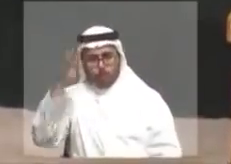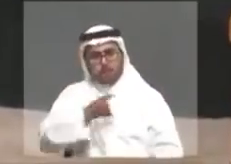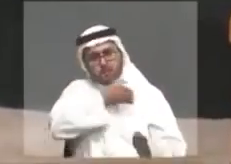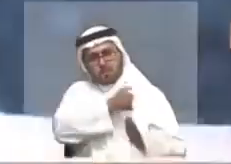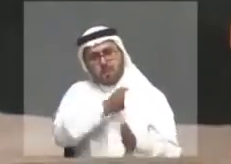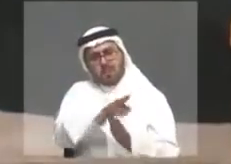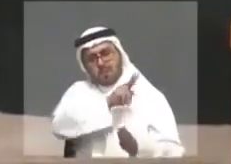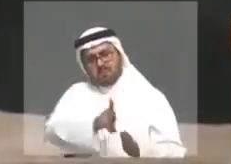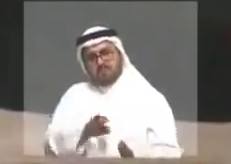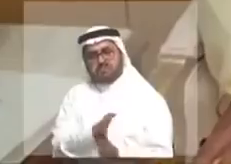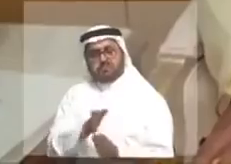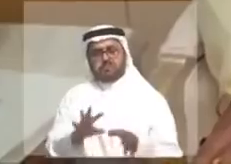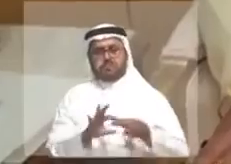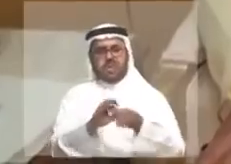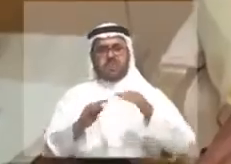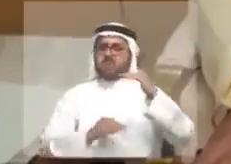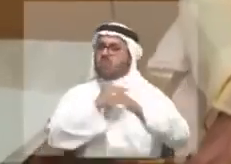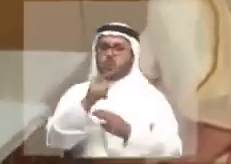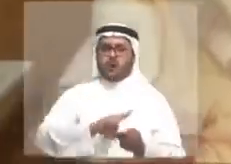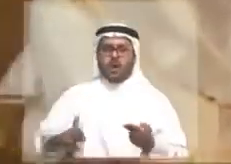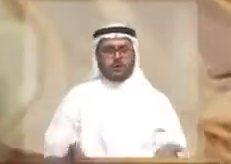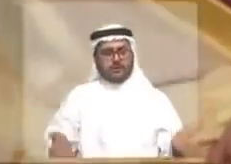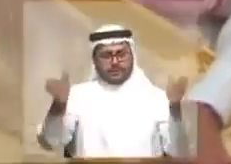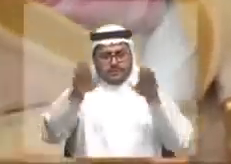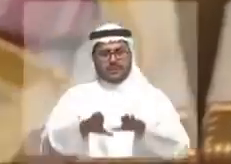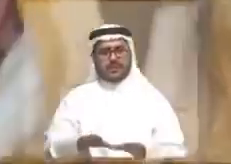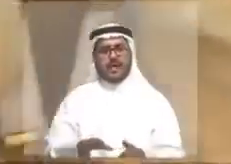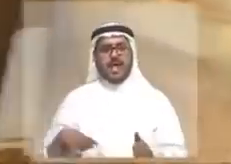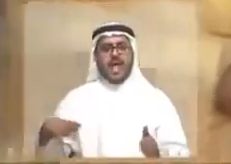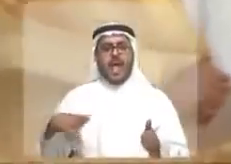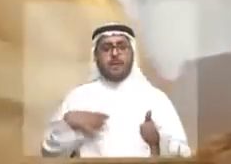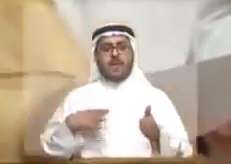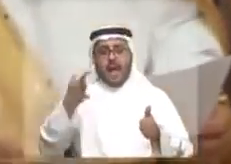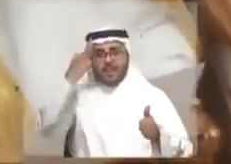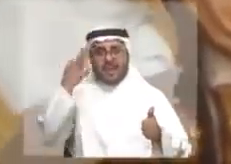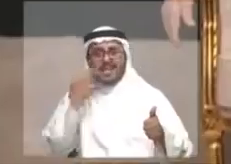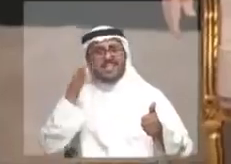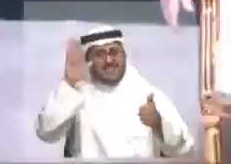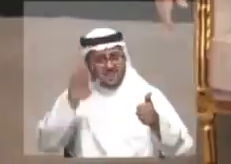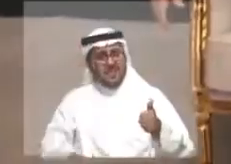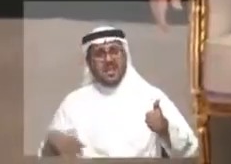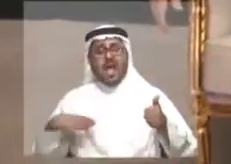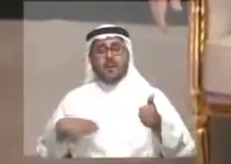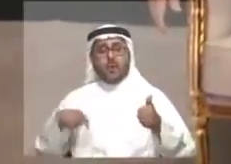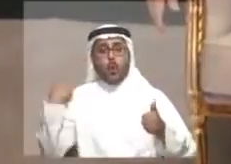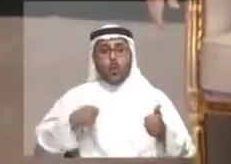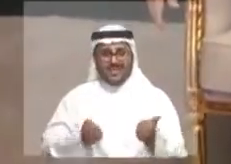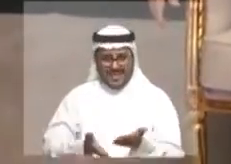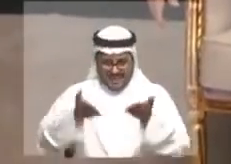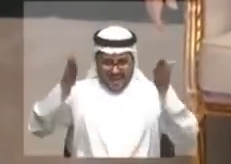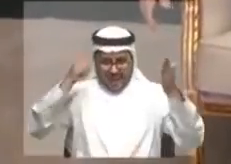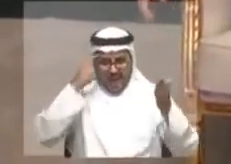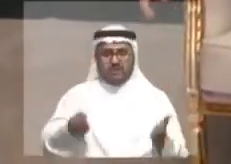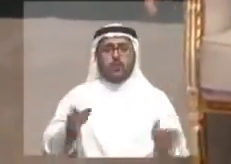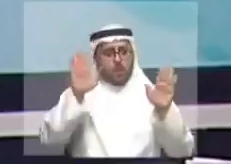وسبل تطويرها. حضر اللقاء صاحب السمو الملكي الأمير عبد العزيز بن سعود بن نايف بن عبد العزيز وزير الداخلية وعدد